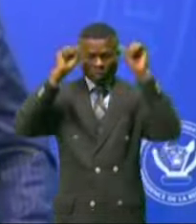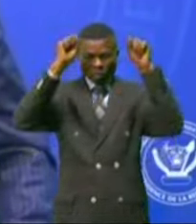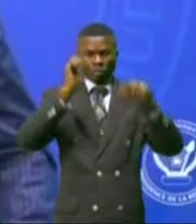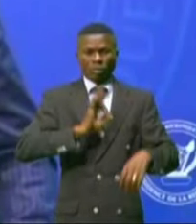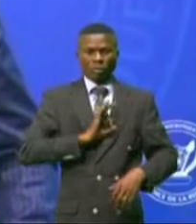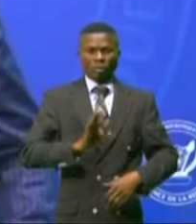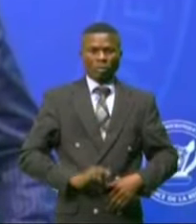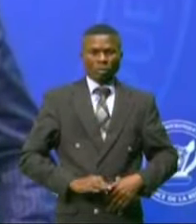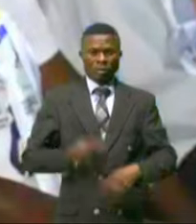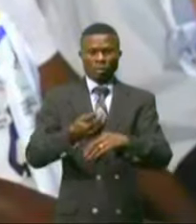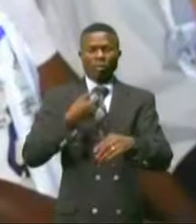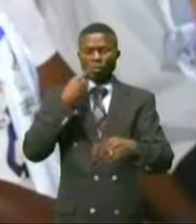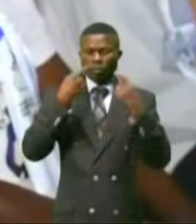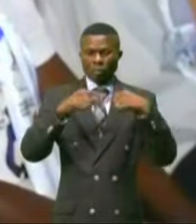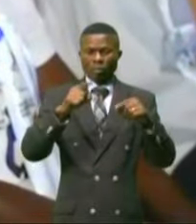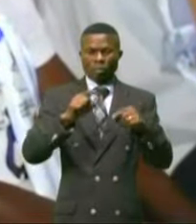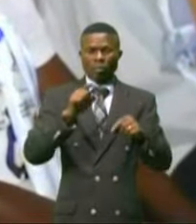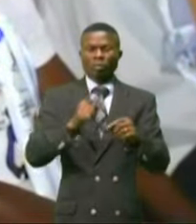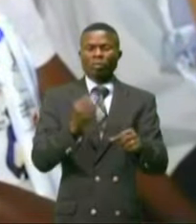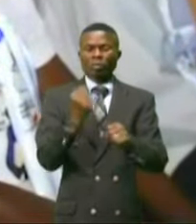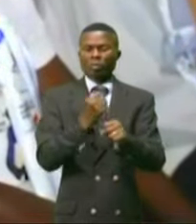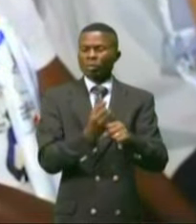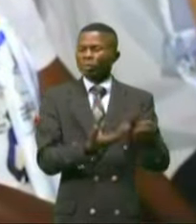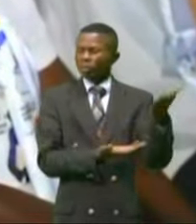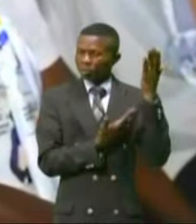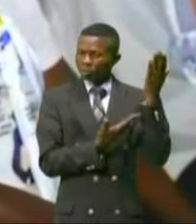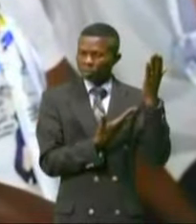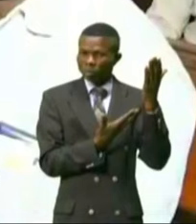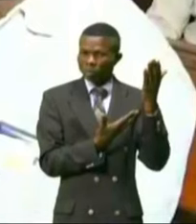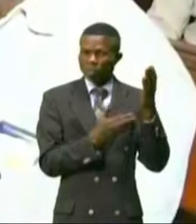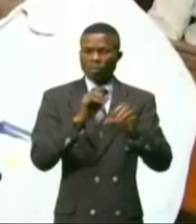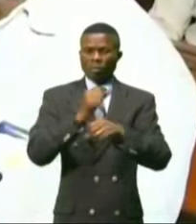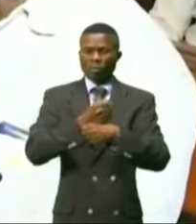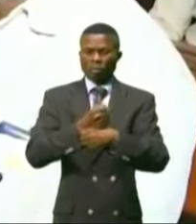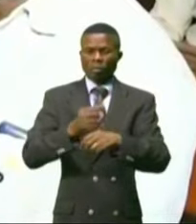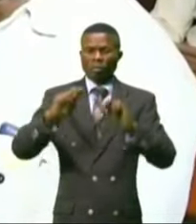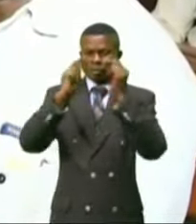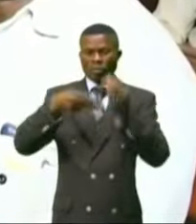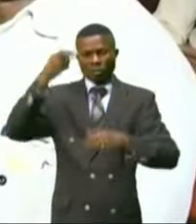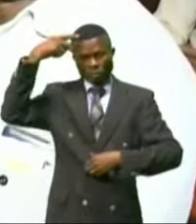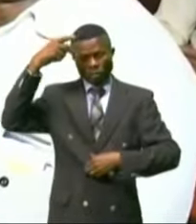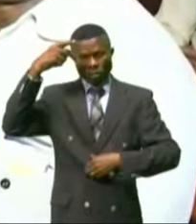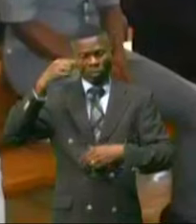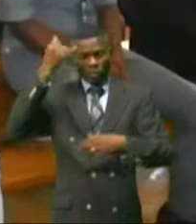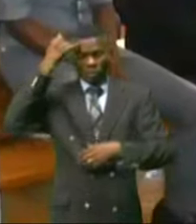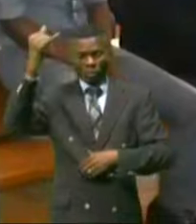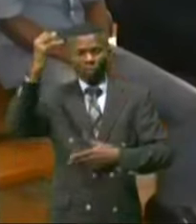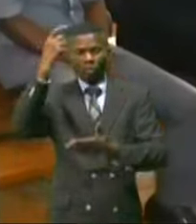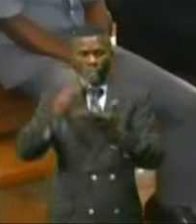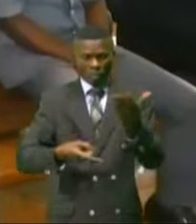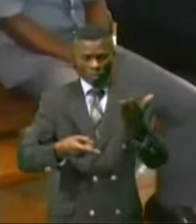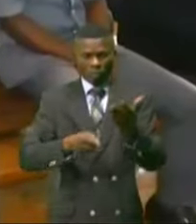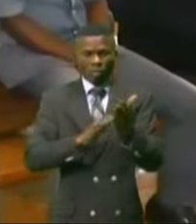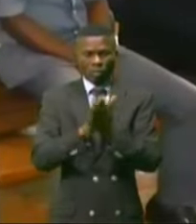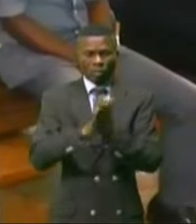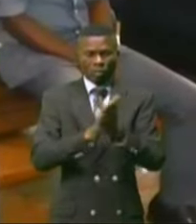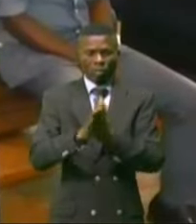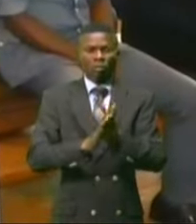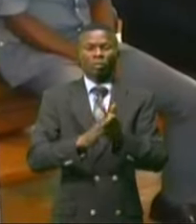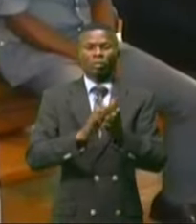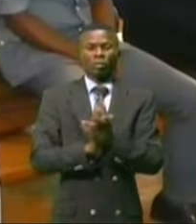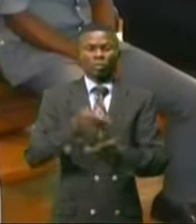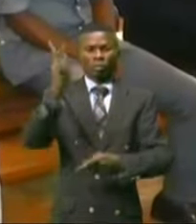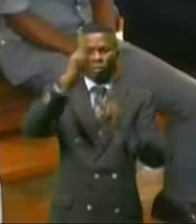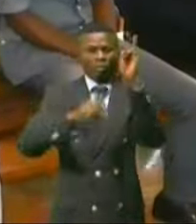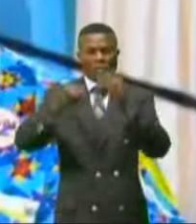l'État avant de rappeler les grandes péripéties de la création de ces partis dont l'idéologie tourne autour du slogan «